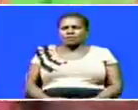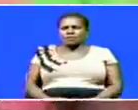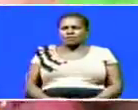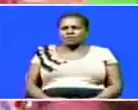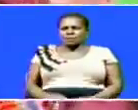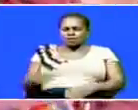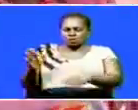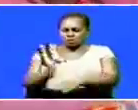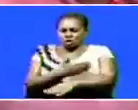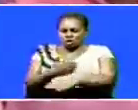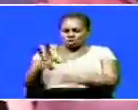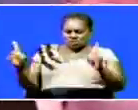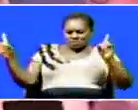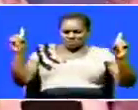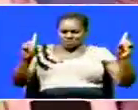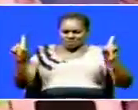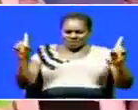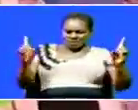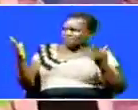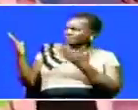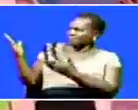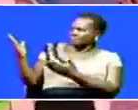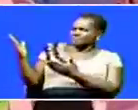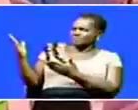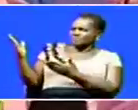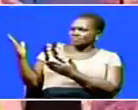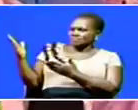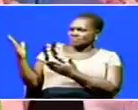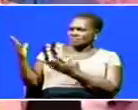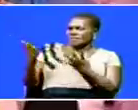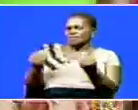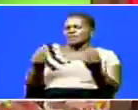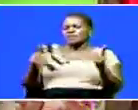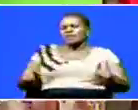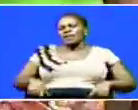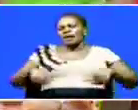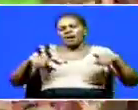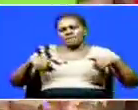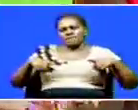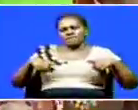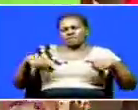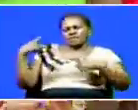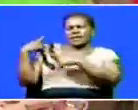The song and dance here muzzles the hard life many of them are going through.